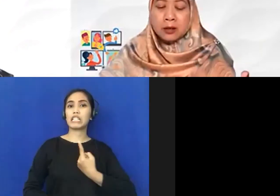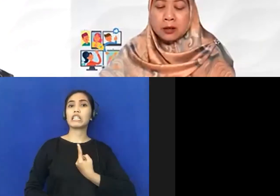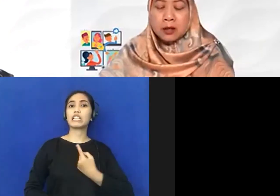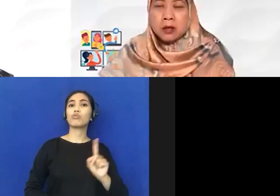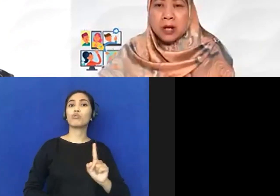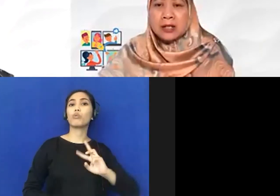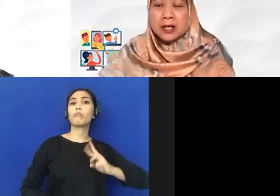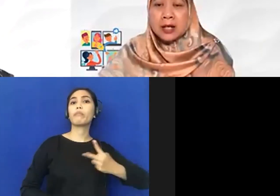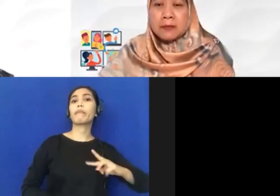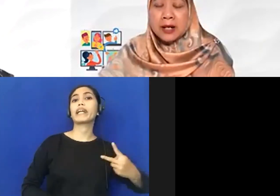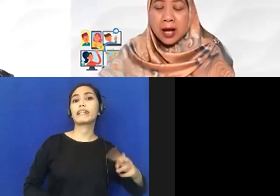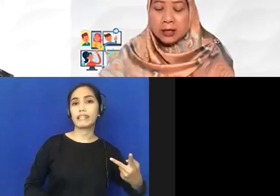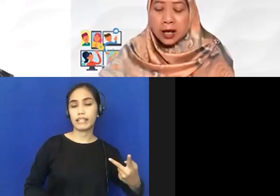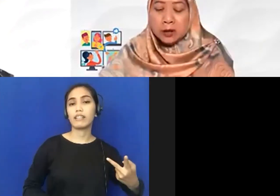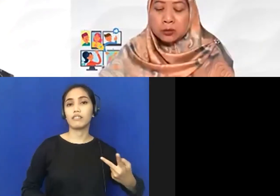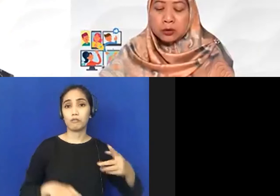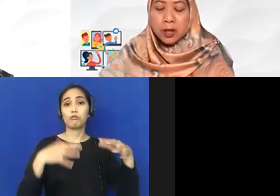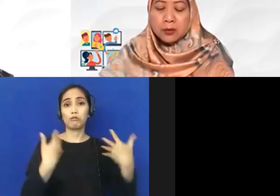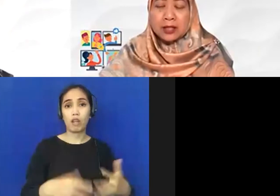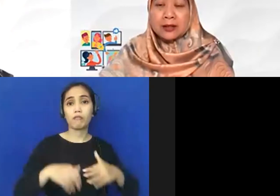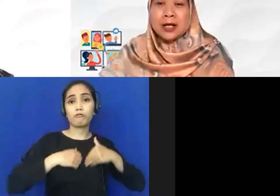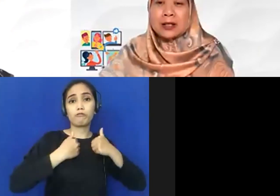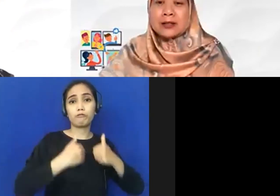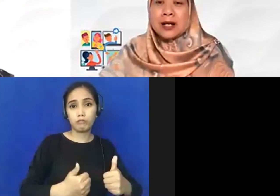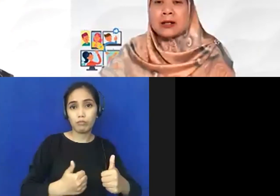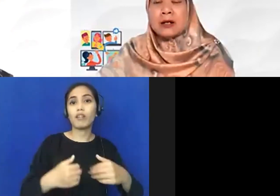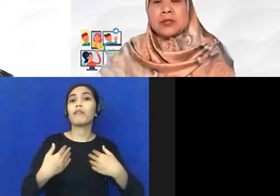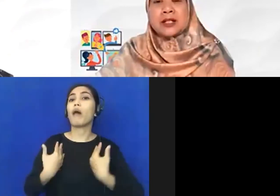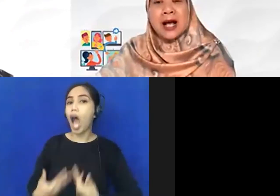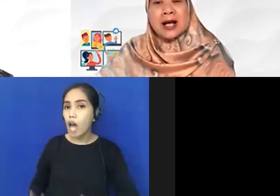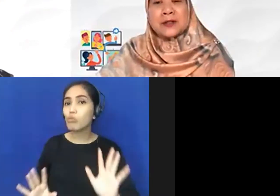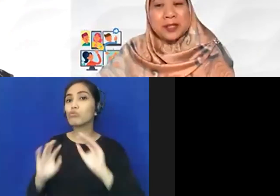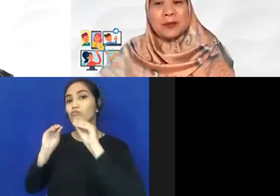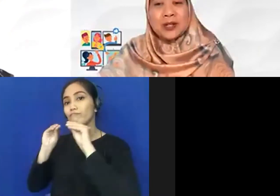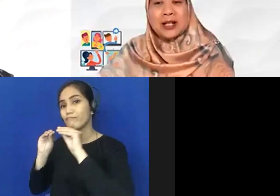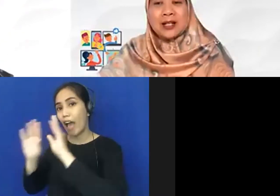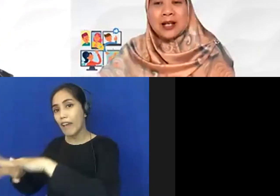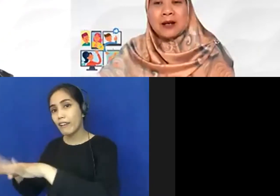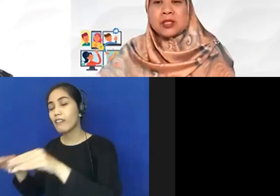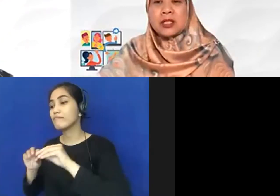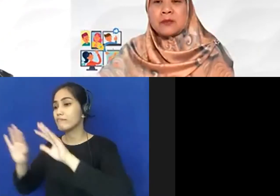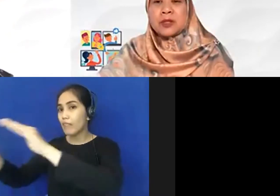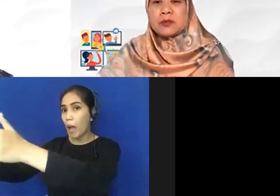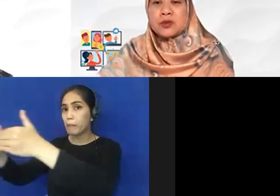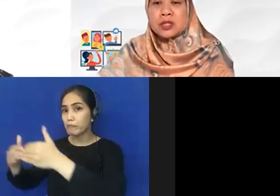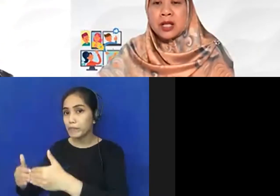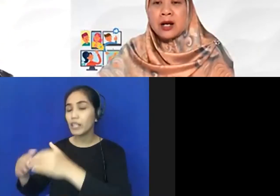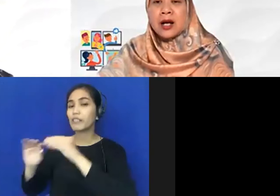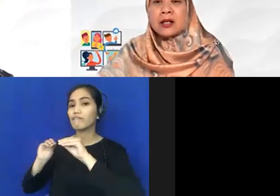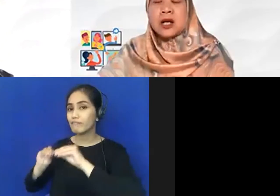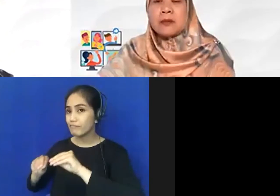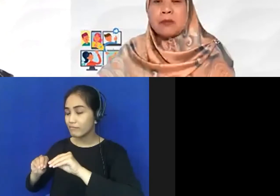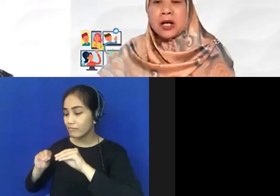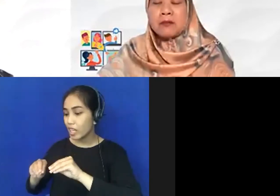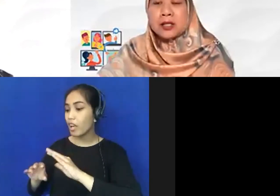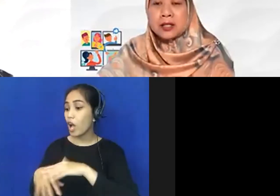kita mengajarkan kepada anak untuk melakukan tindakan-tindakan pencegahan sebisa mungkin ya, misalnya seperti mencuci